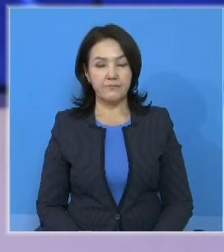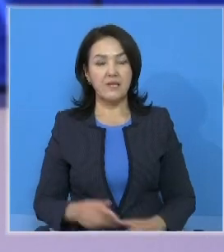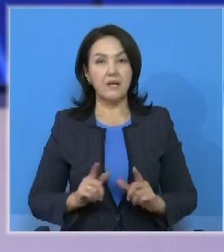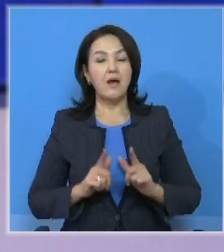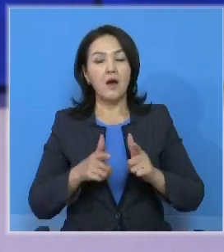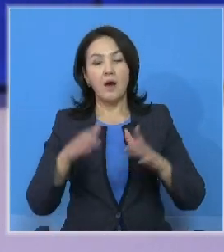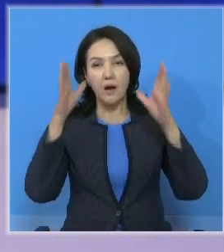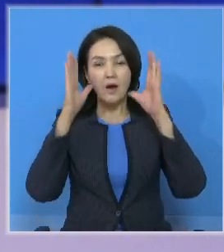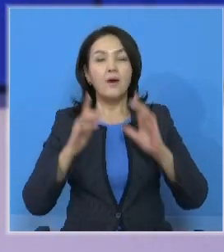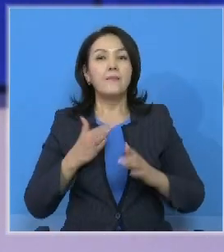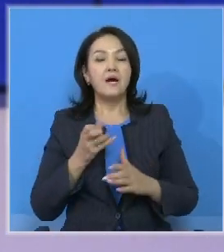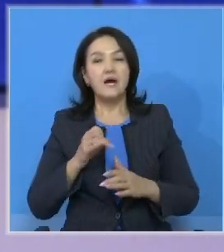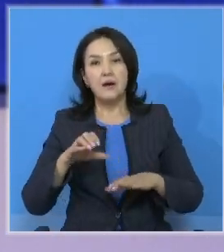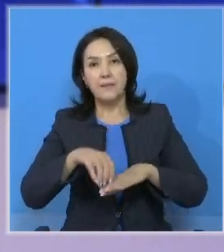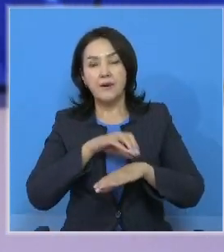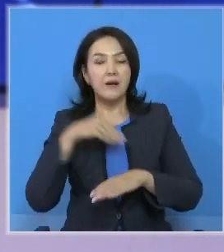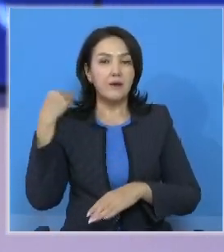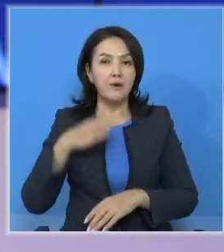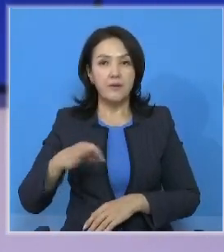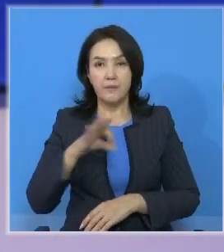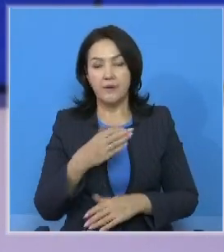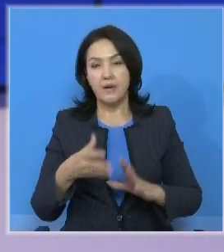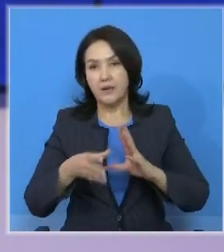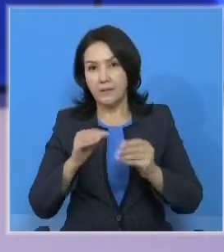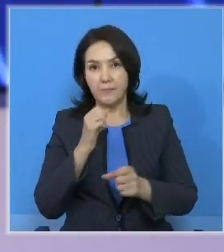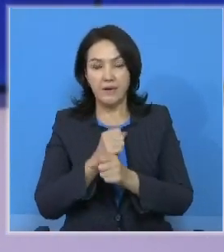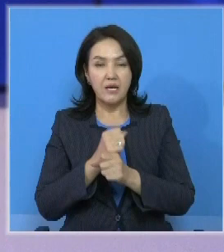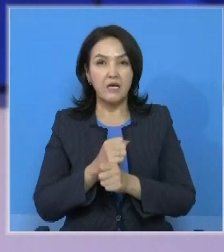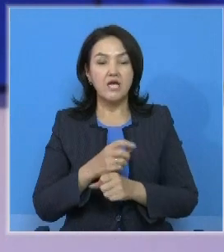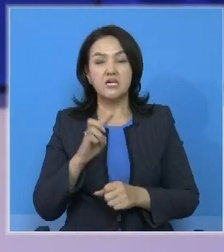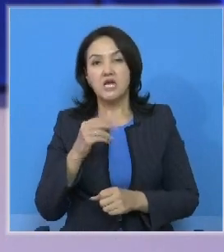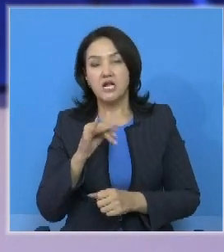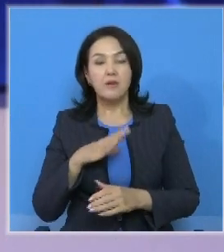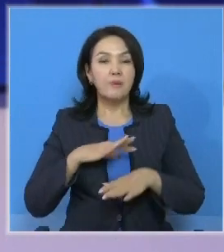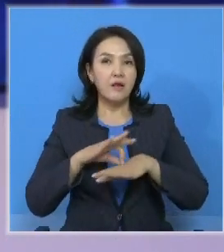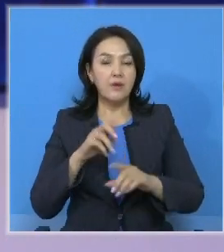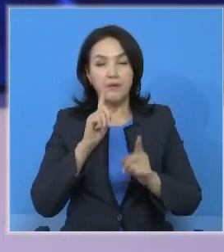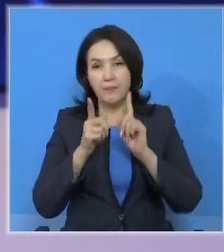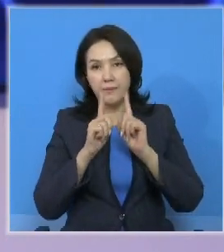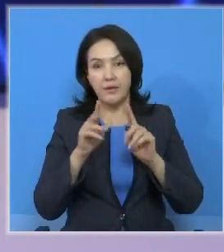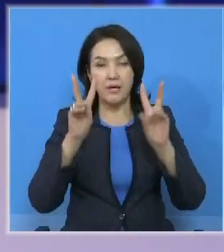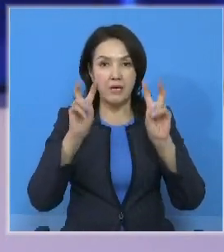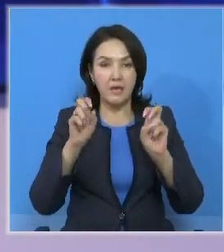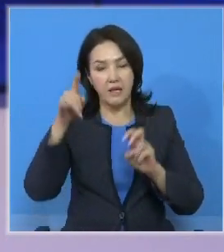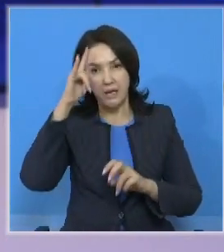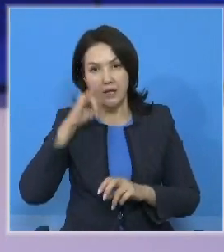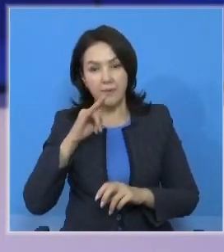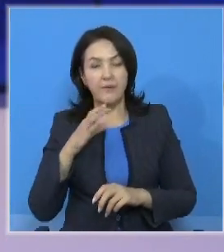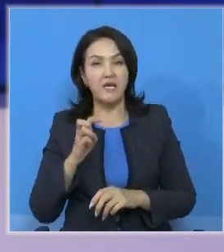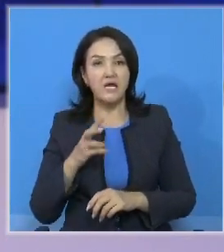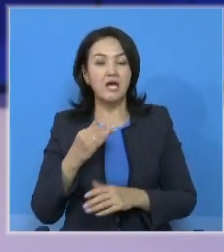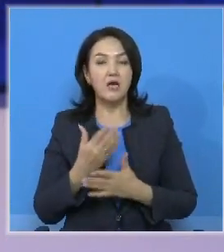В преддверии Дня духовного согласия акиматом Актюбинской области и общественным объединением «Жарык» был организован круглый стол на тему «Казахстанская